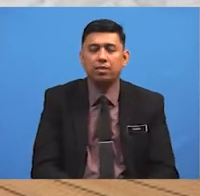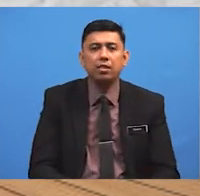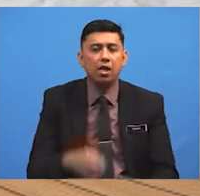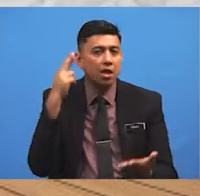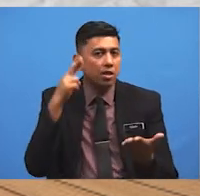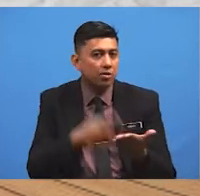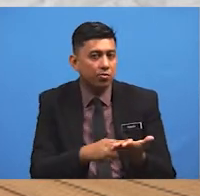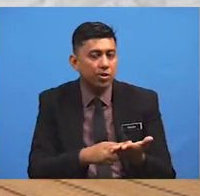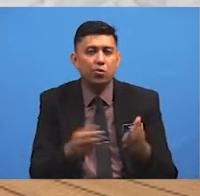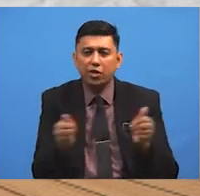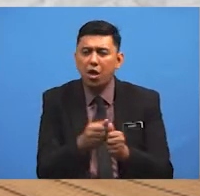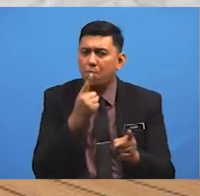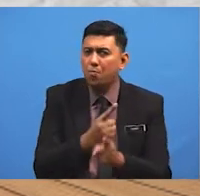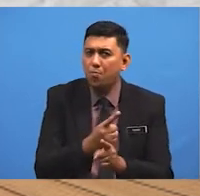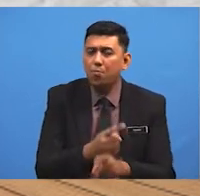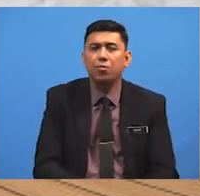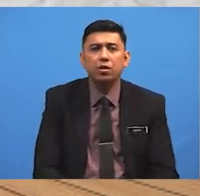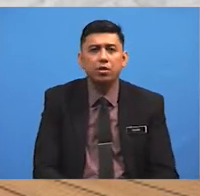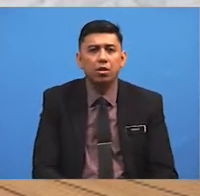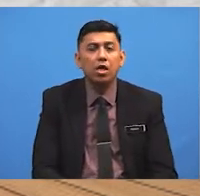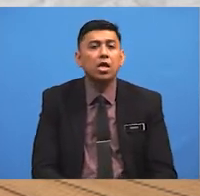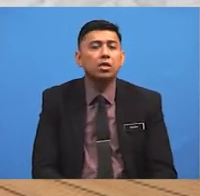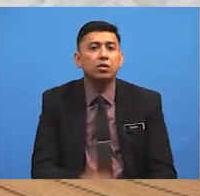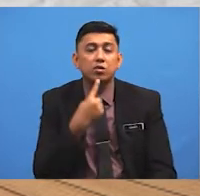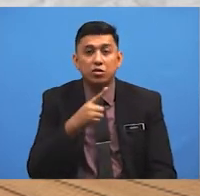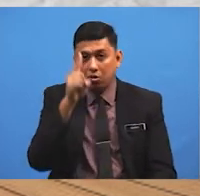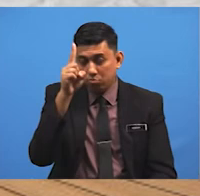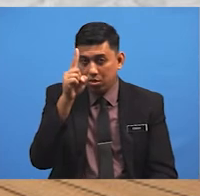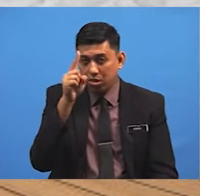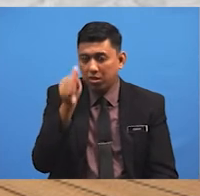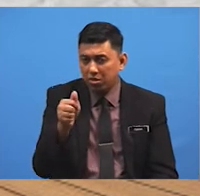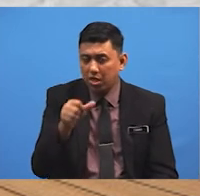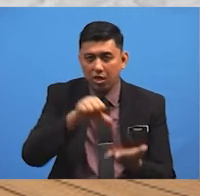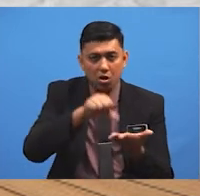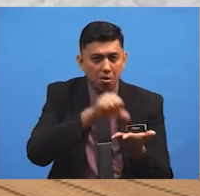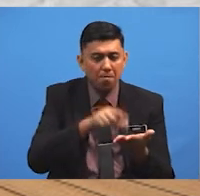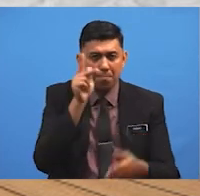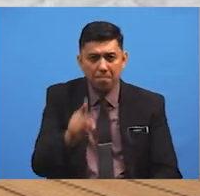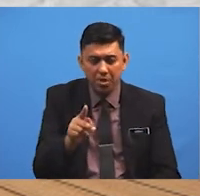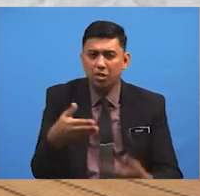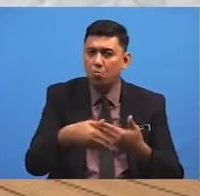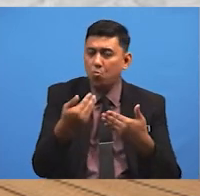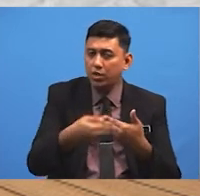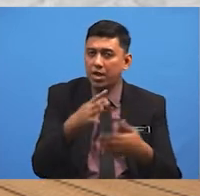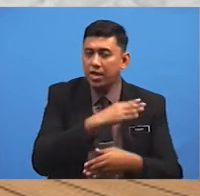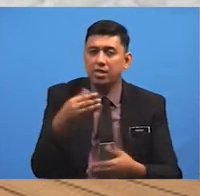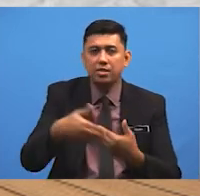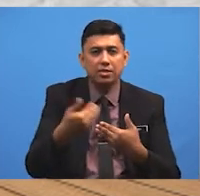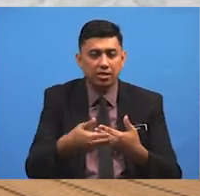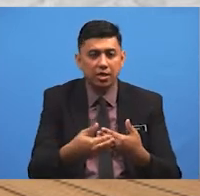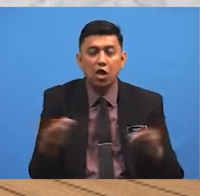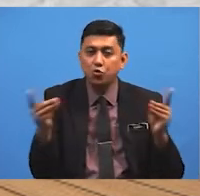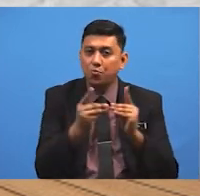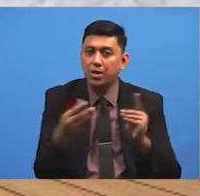record kan dengan betul dan depannya Insyaallah Eko pasti akan jadi lebih mudah teh Senang